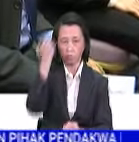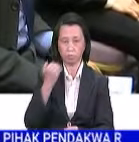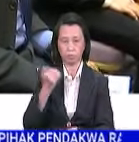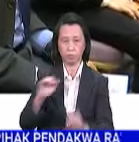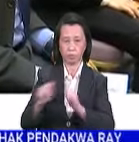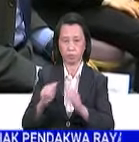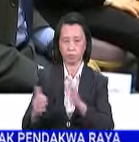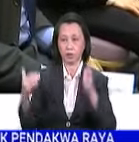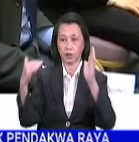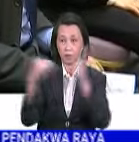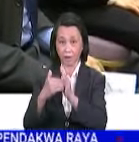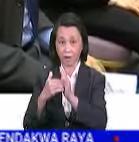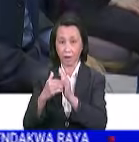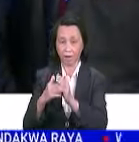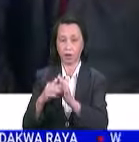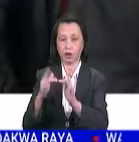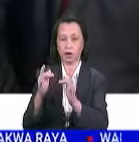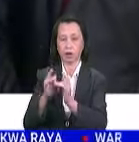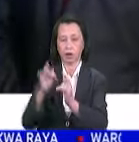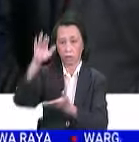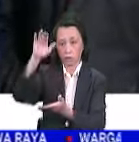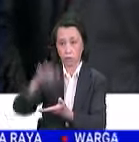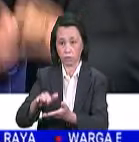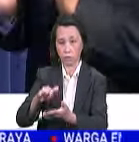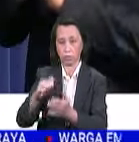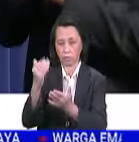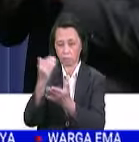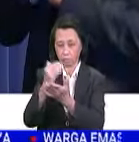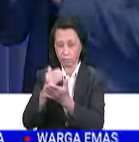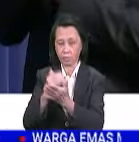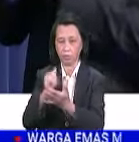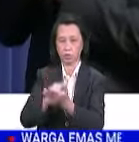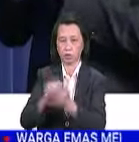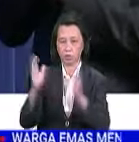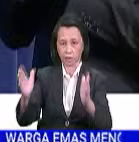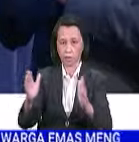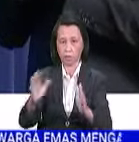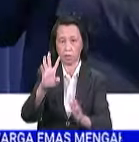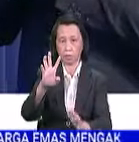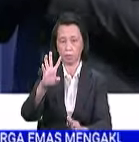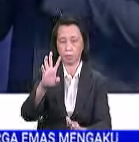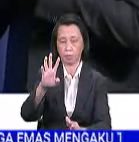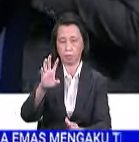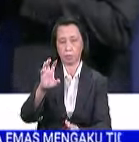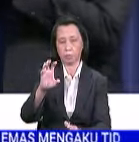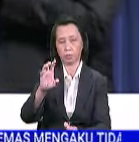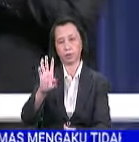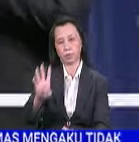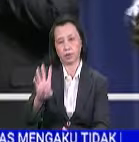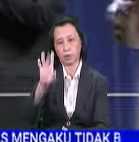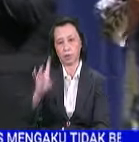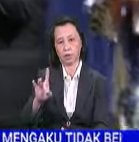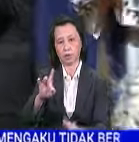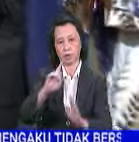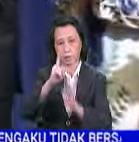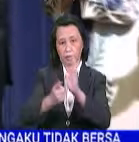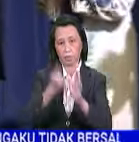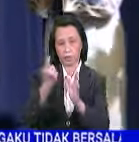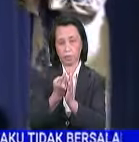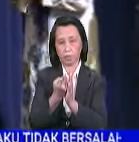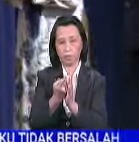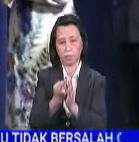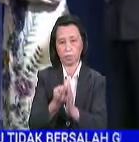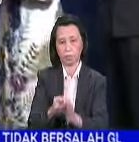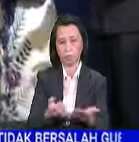tindakan sekatan laman sesawang atau penurunan kandungan adalah dalam tempoh 48 jam pemakluman pemilik hak